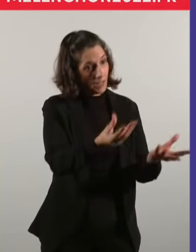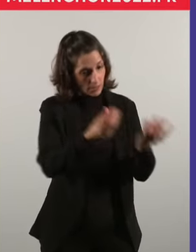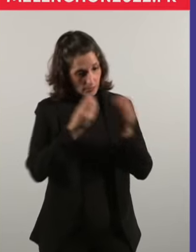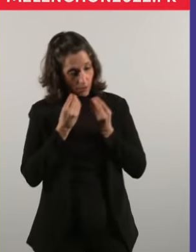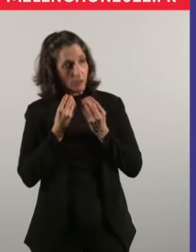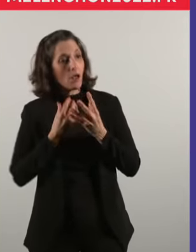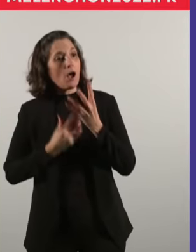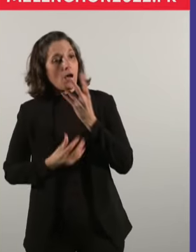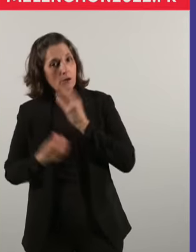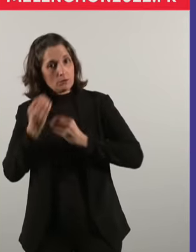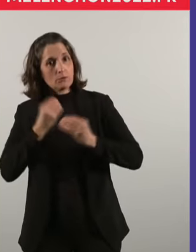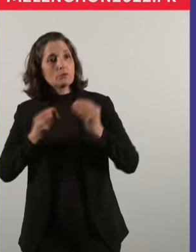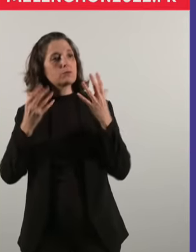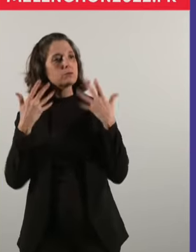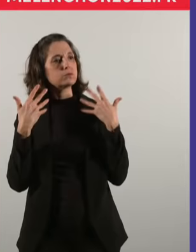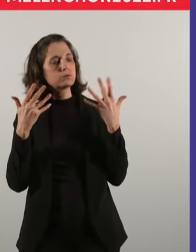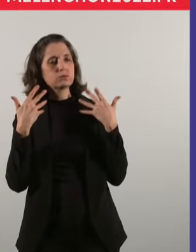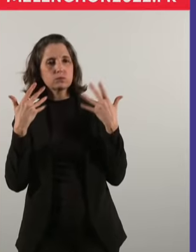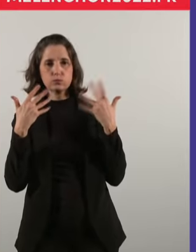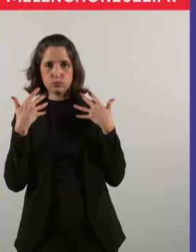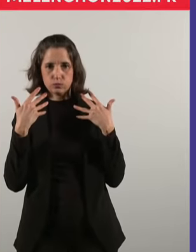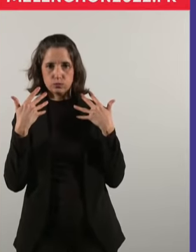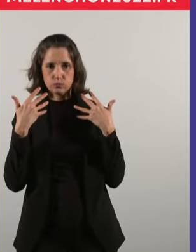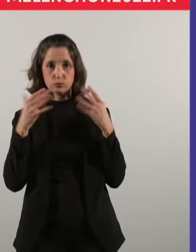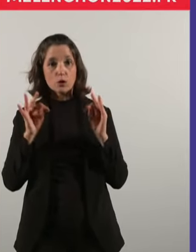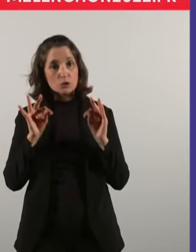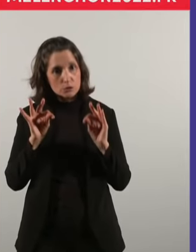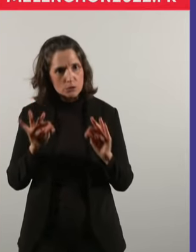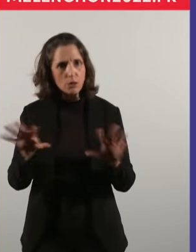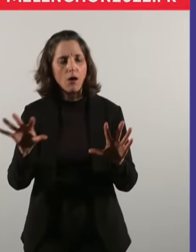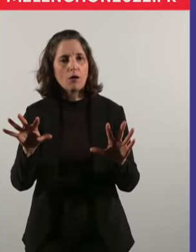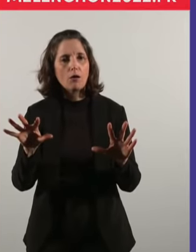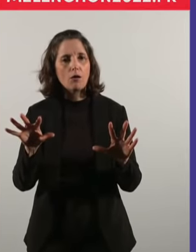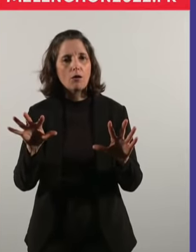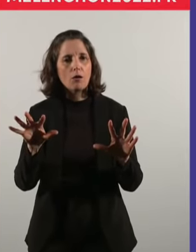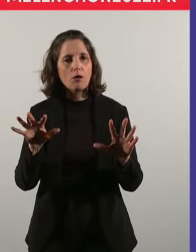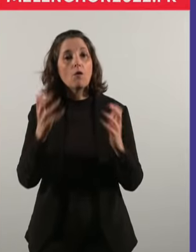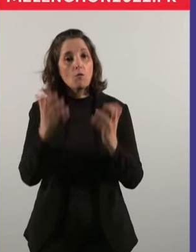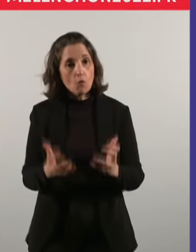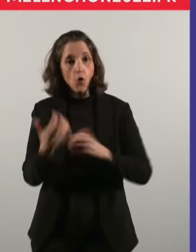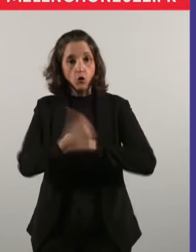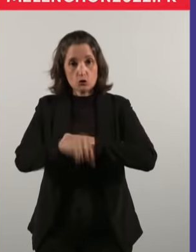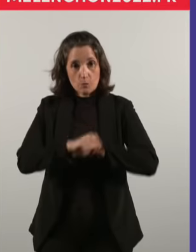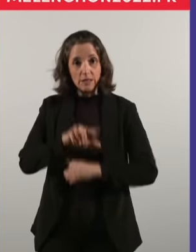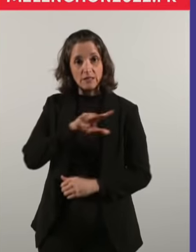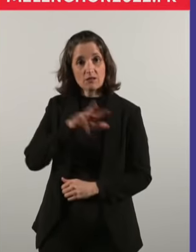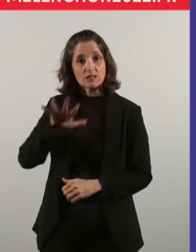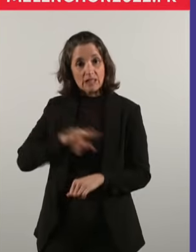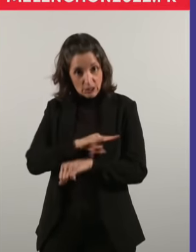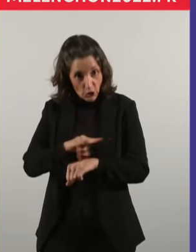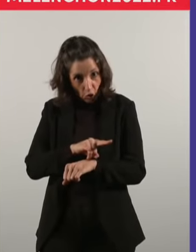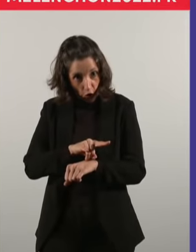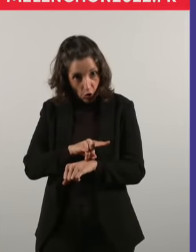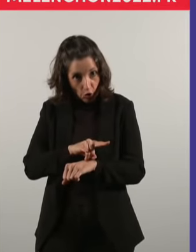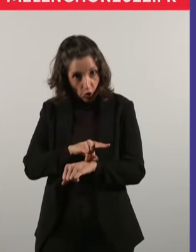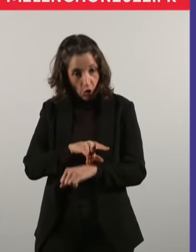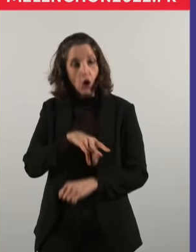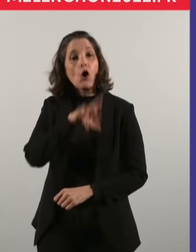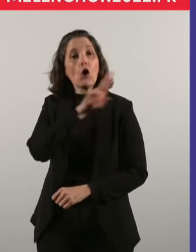La semaine de 35 heures et la retraite à 60 ans avec 40 annuités.